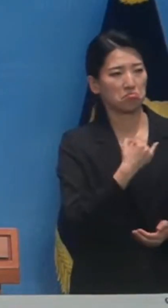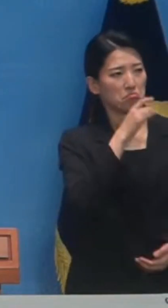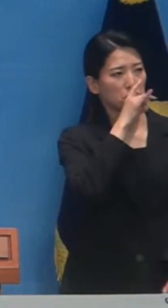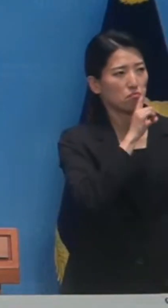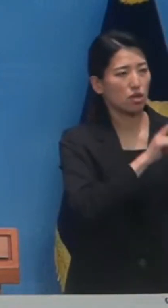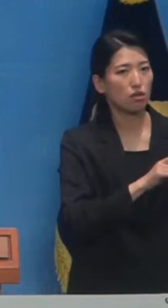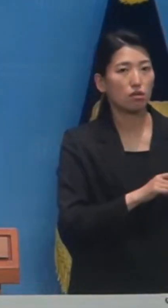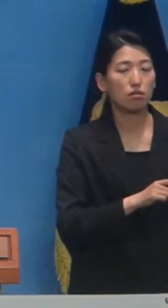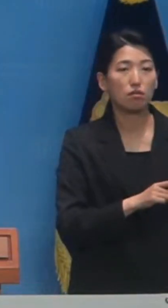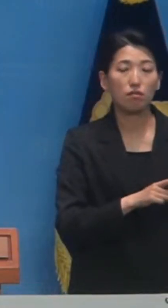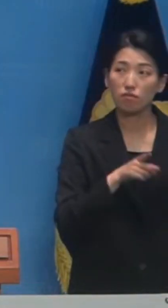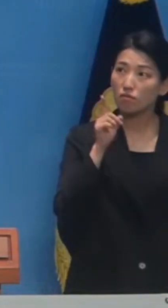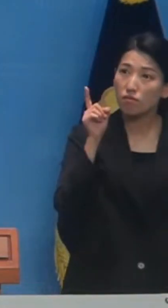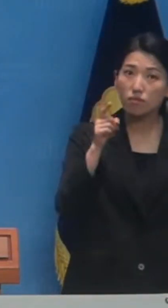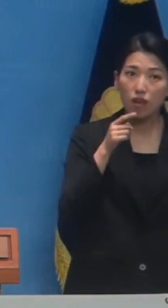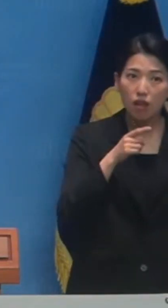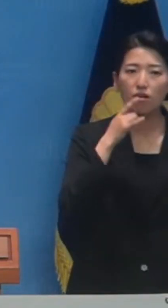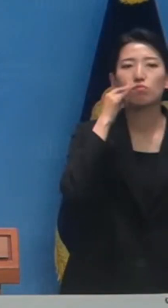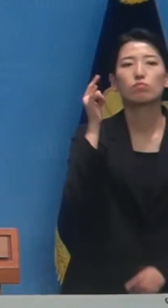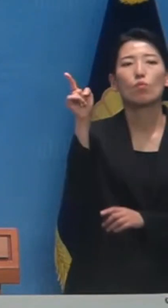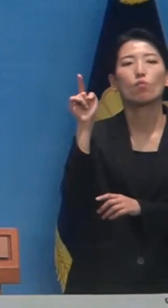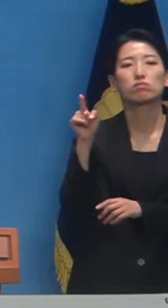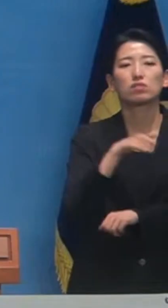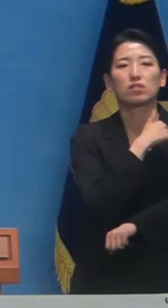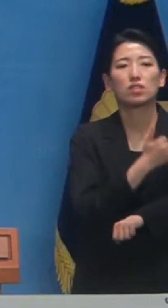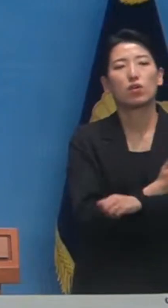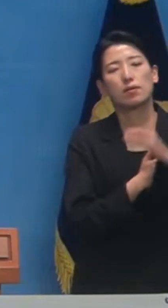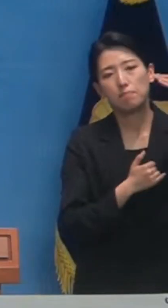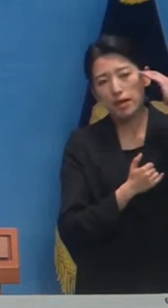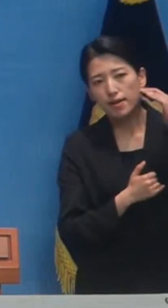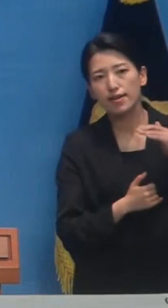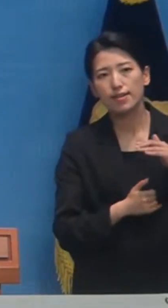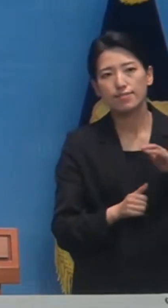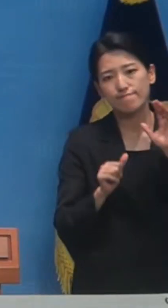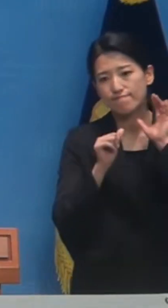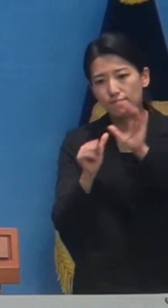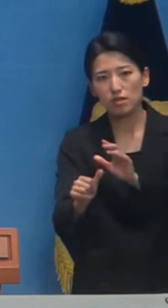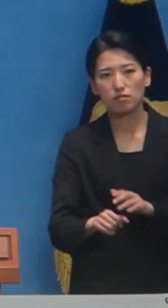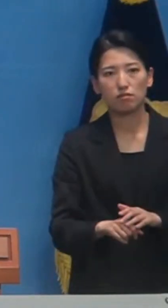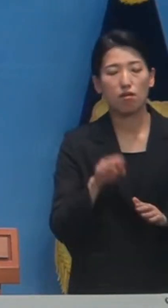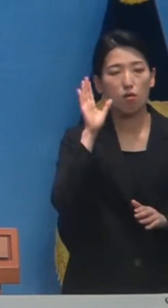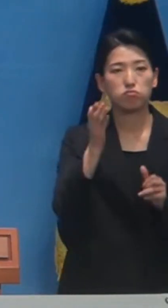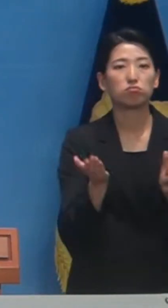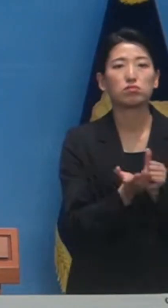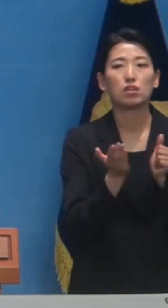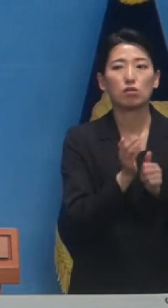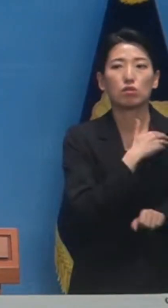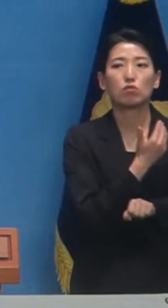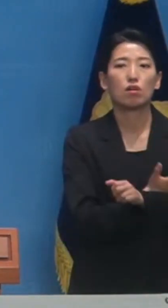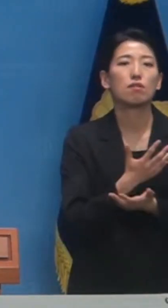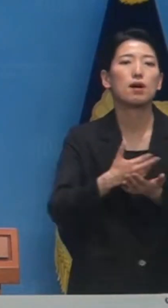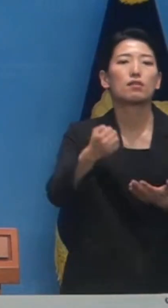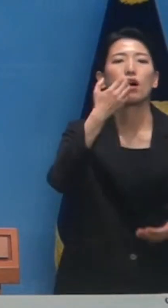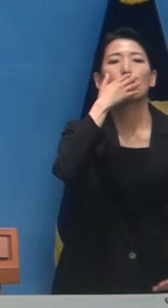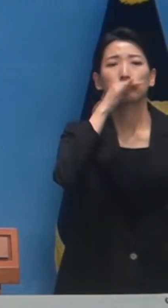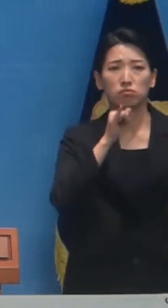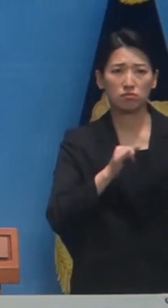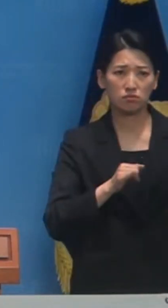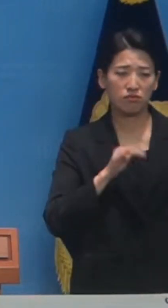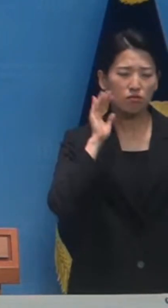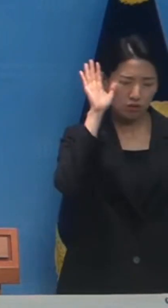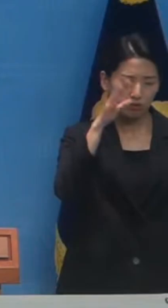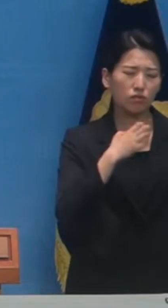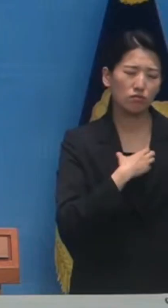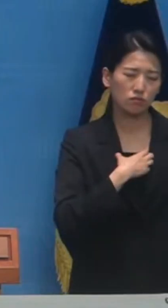있고 아동학대 프레임, 상담 조치, 심지어는 양육권 박탈까지 이어질 수 있는 전례 없는